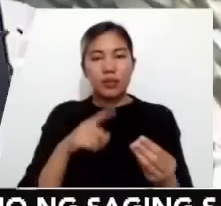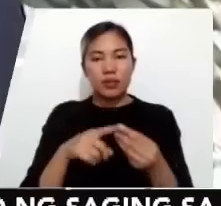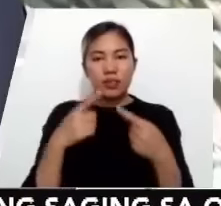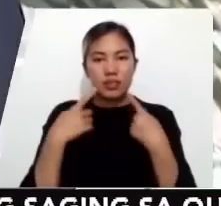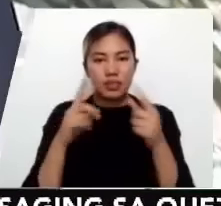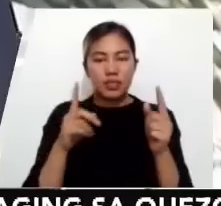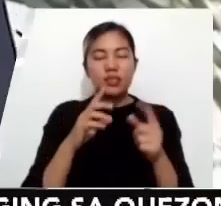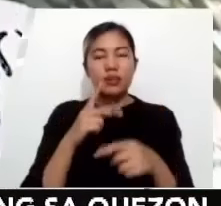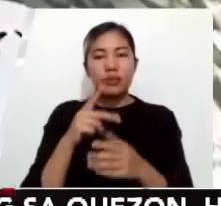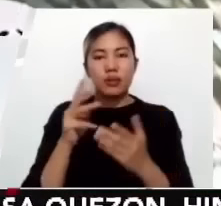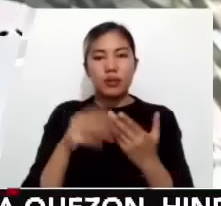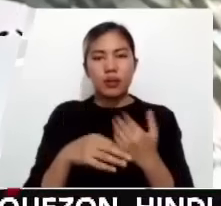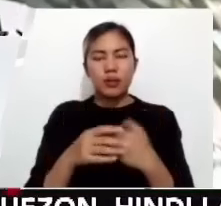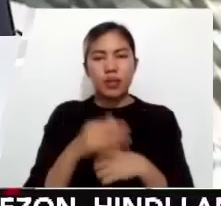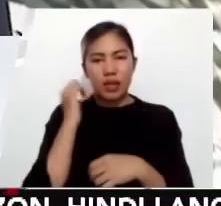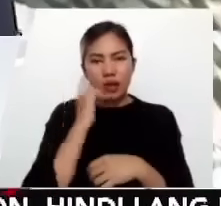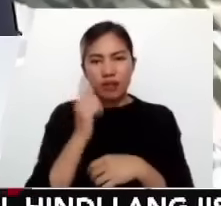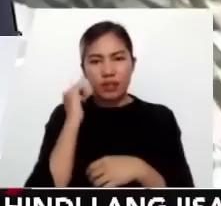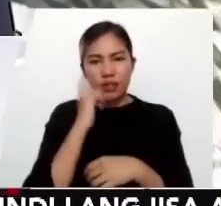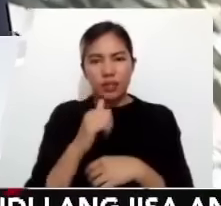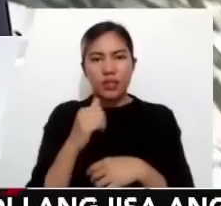Every day is so much fun.